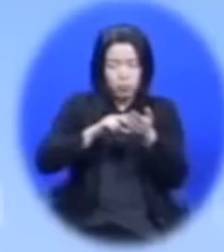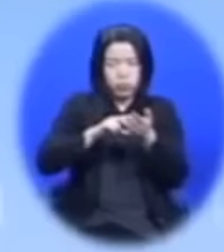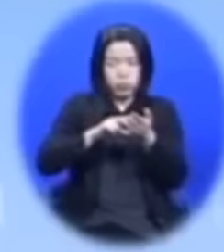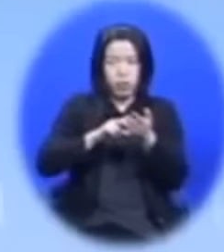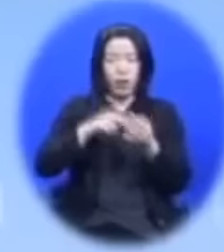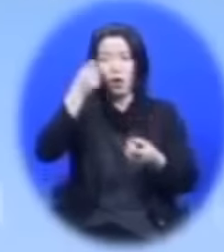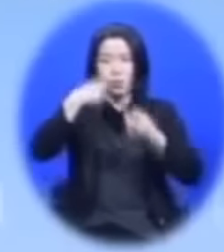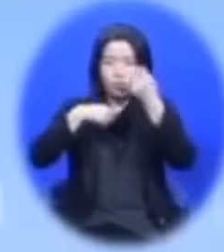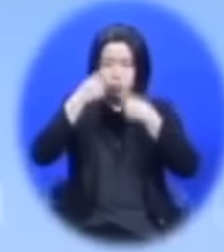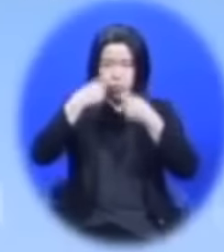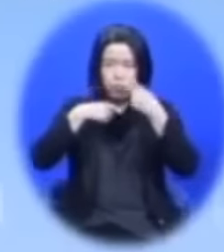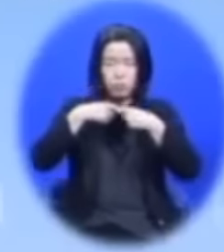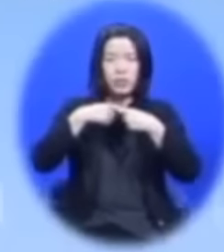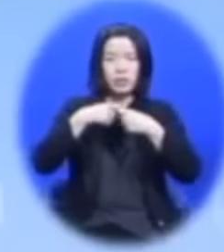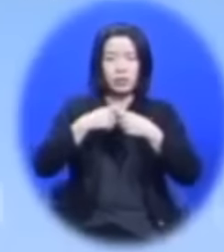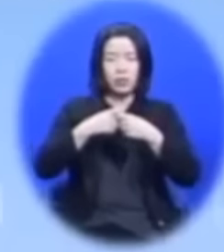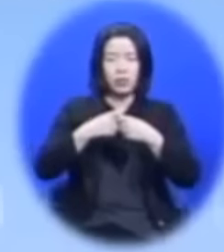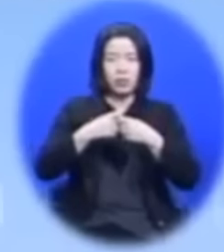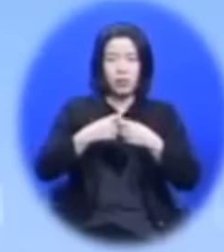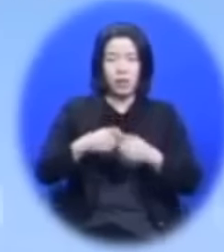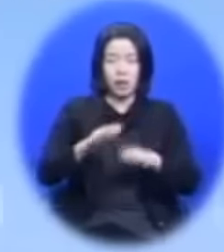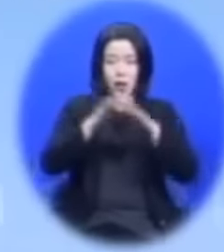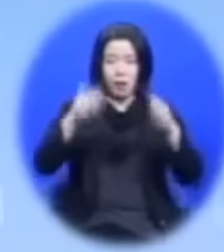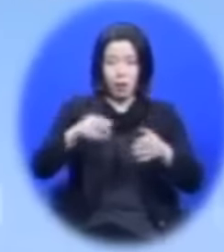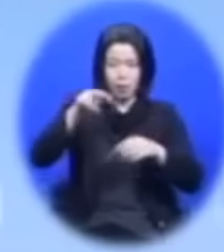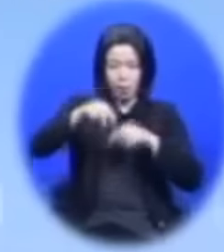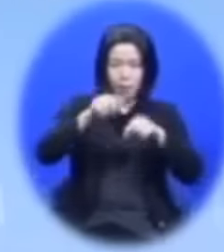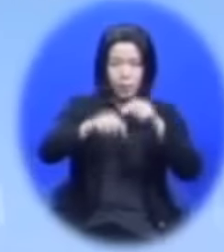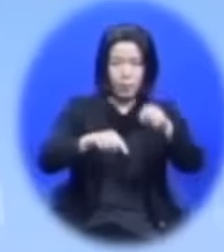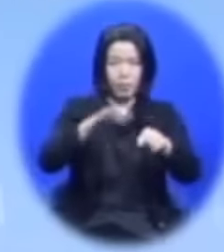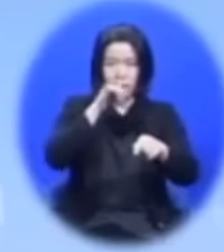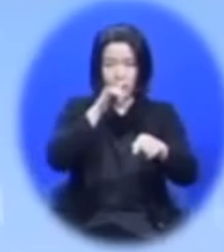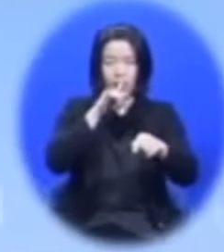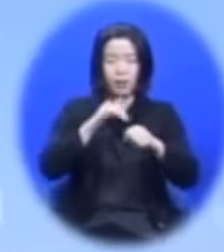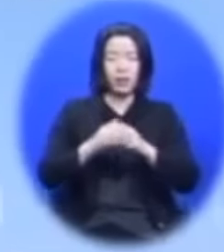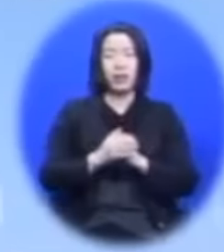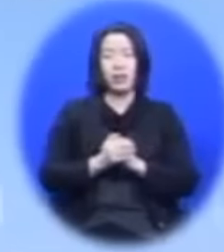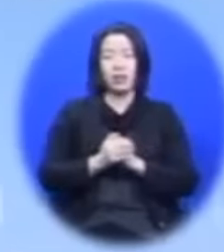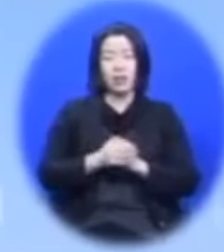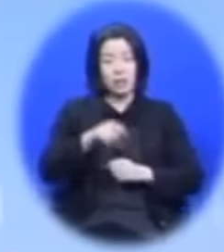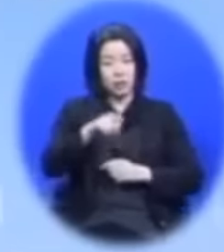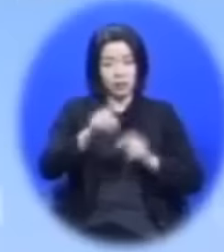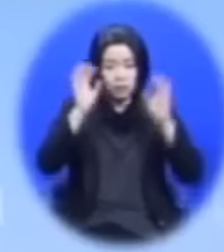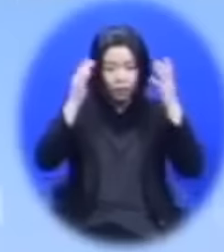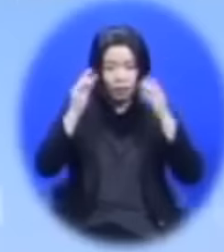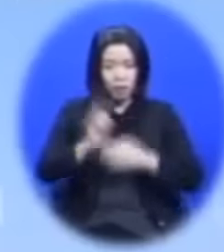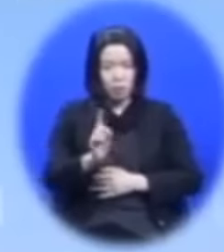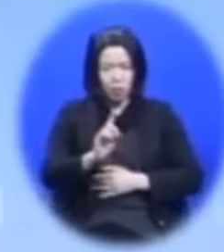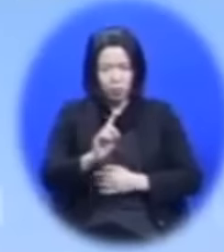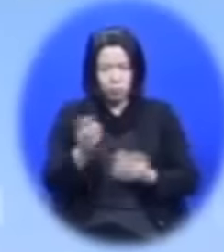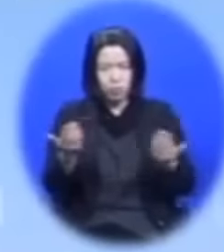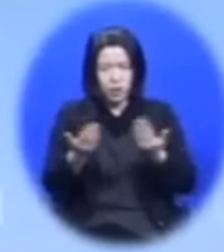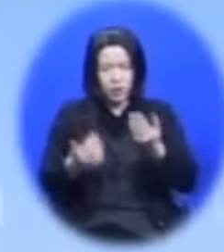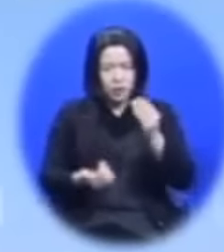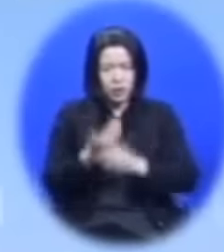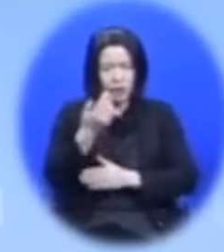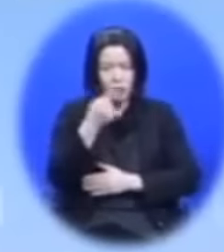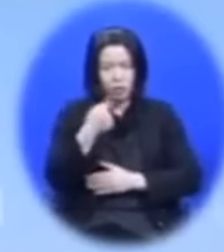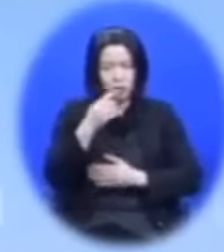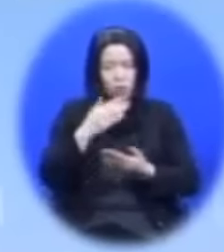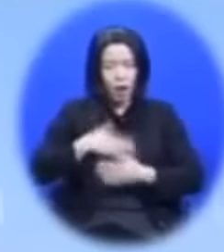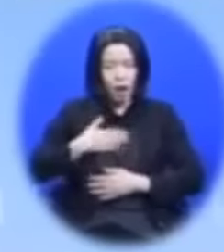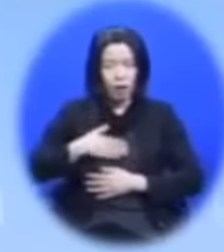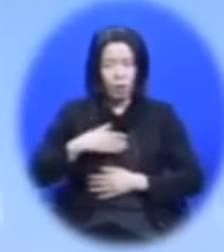그냥 울면서 그러면서 앞으로 걸어 나오더래요. 그 아이에게 무언가가 일이 일어난 줄 알고